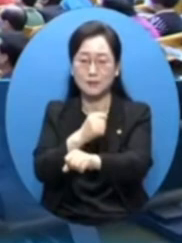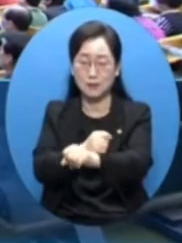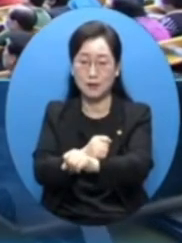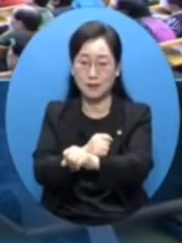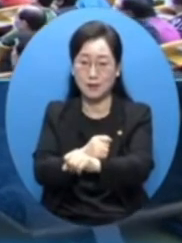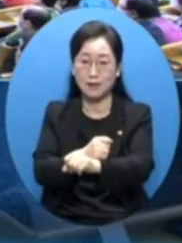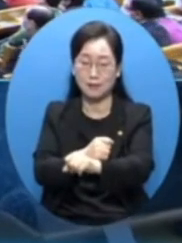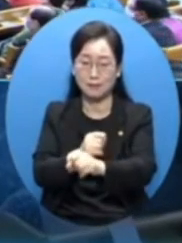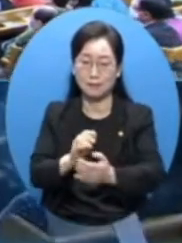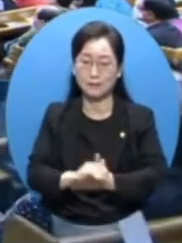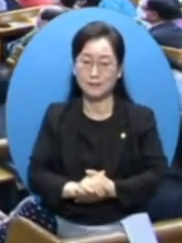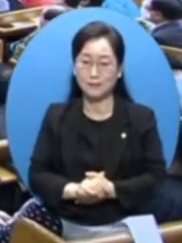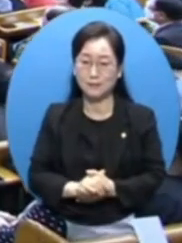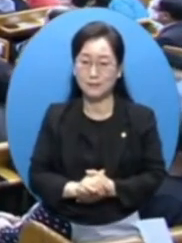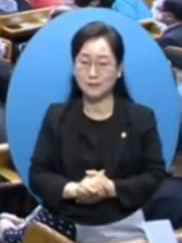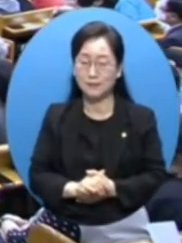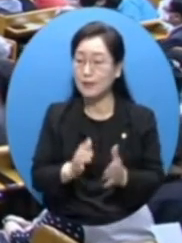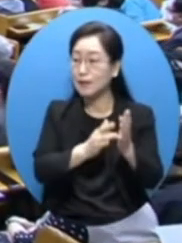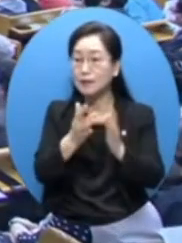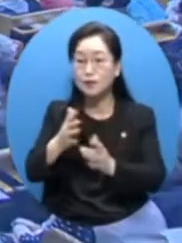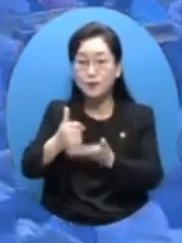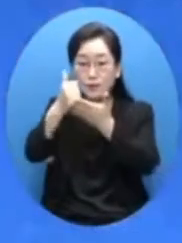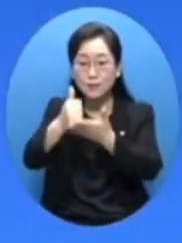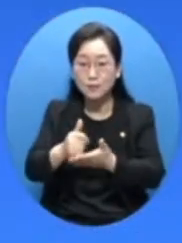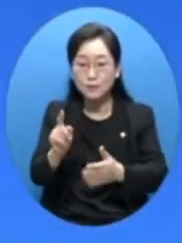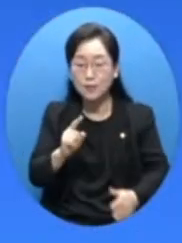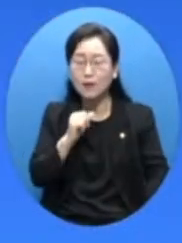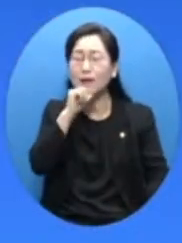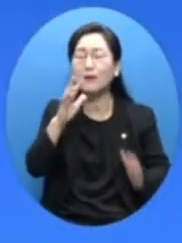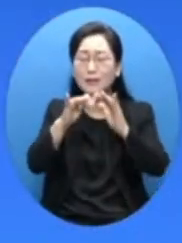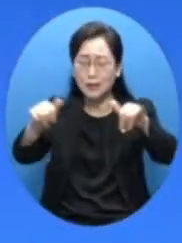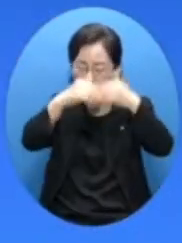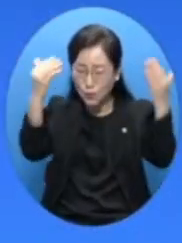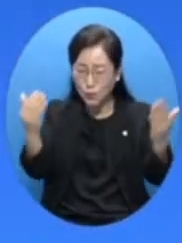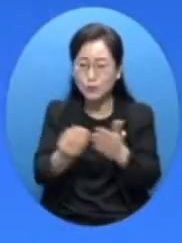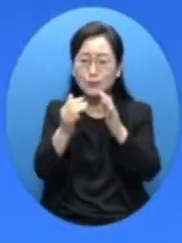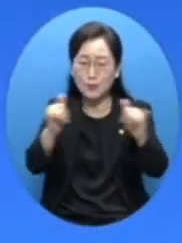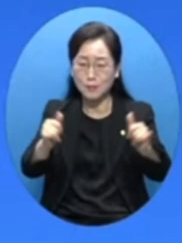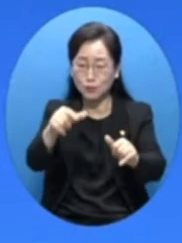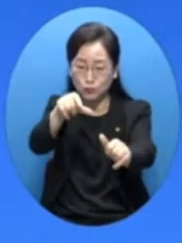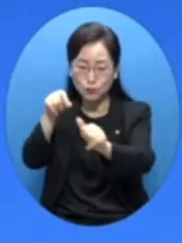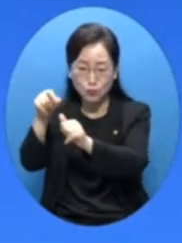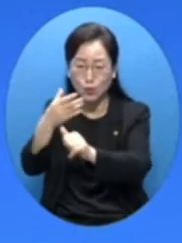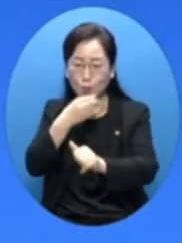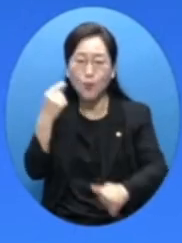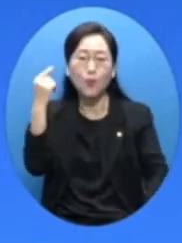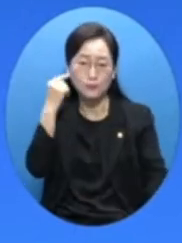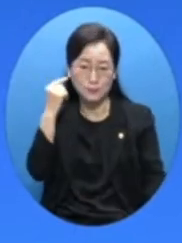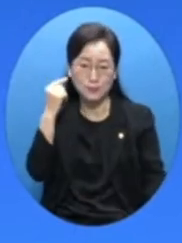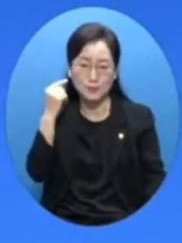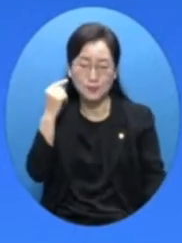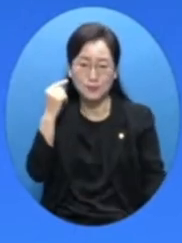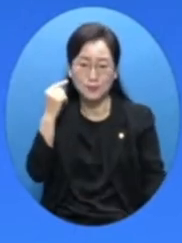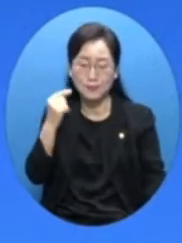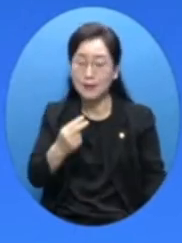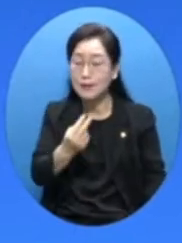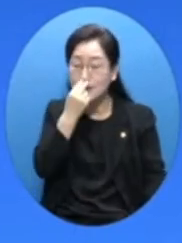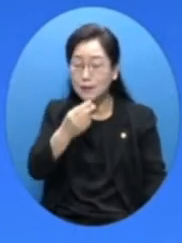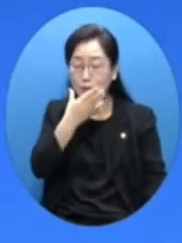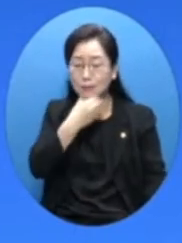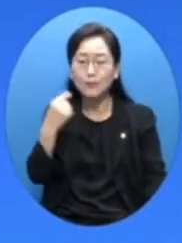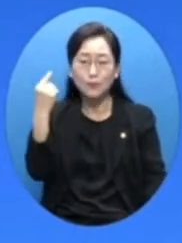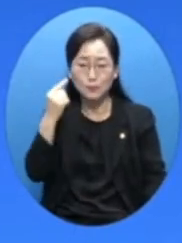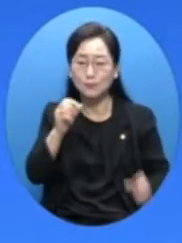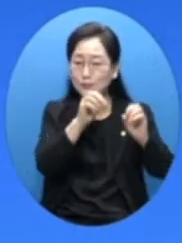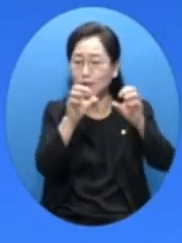하였더라. 예수님은 가난한 자에게, 모든 사람에게 이 구원의 복음, 생명의 복음을 전하기